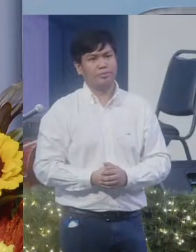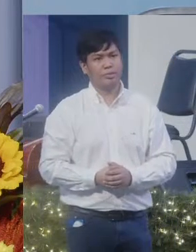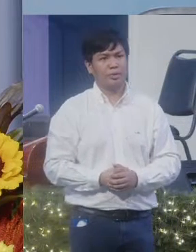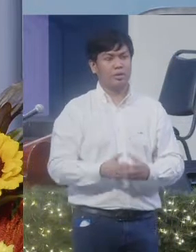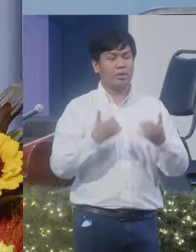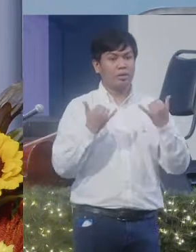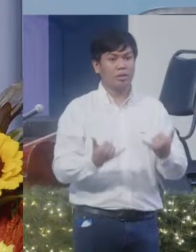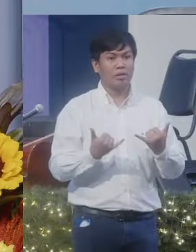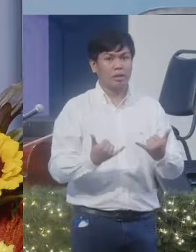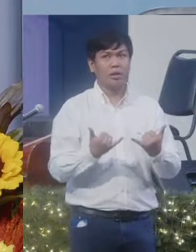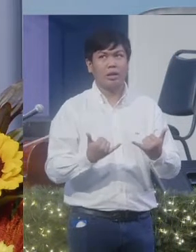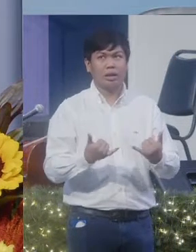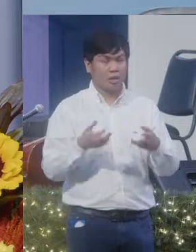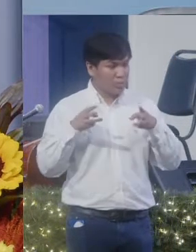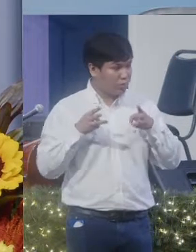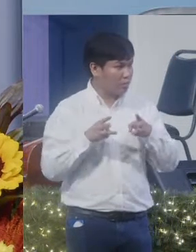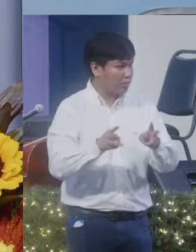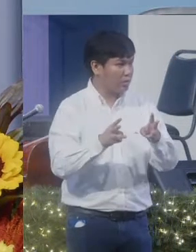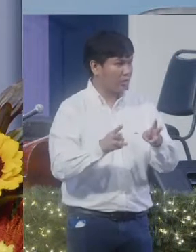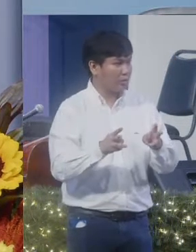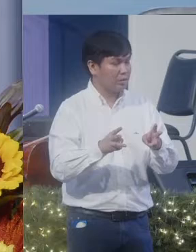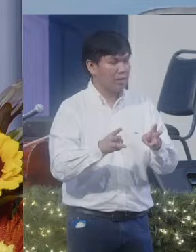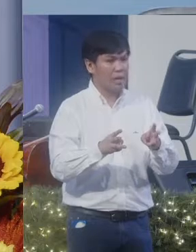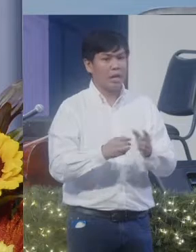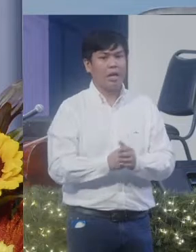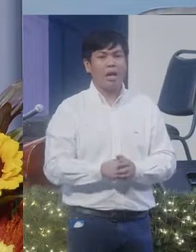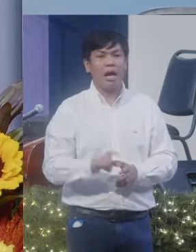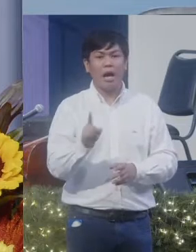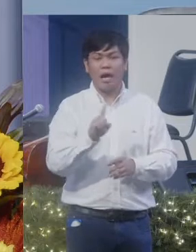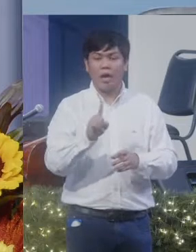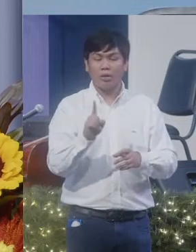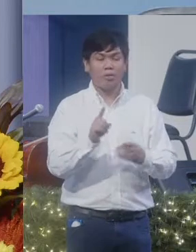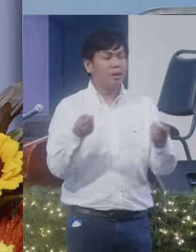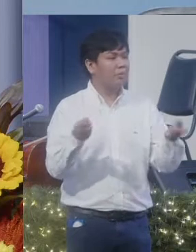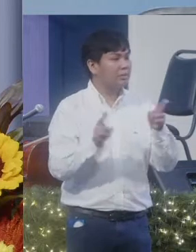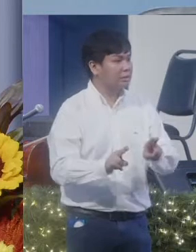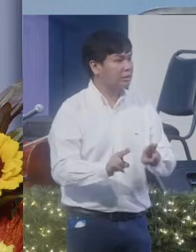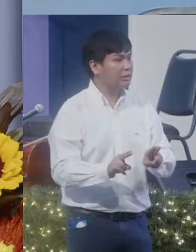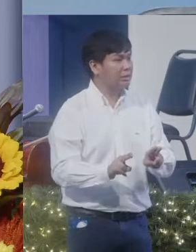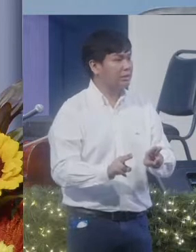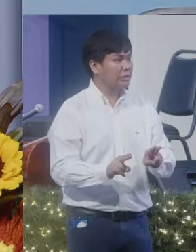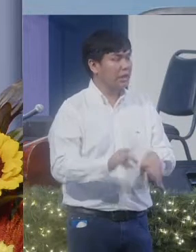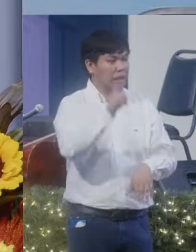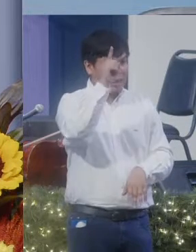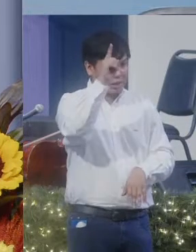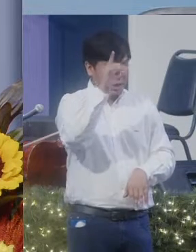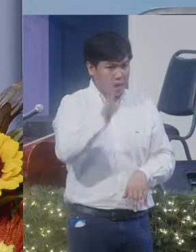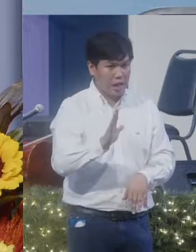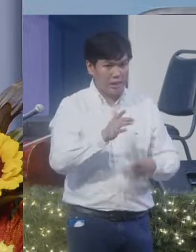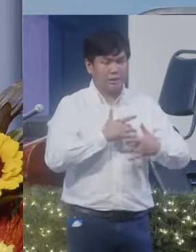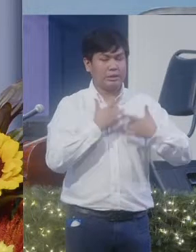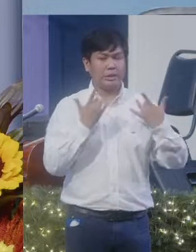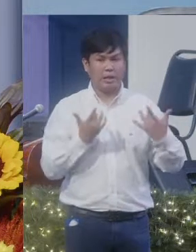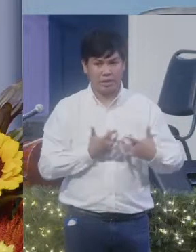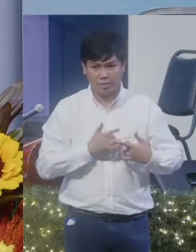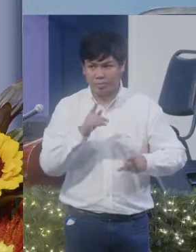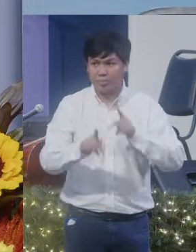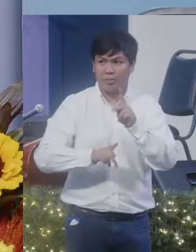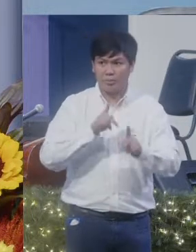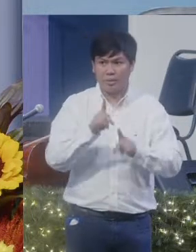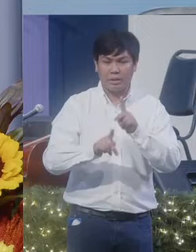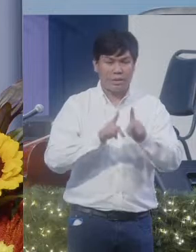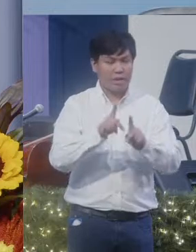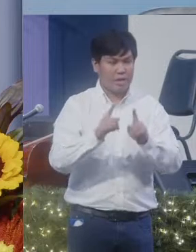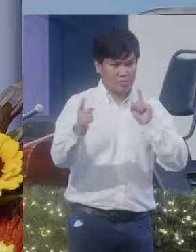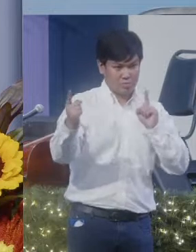Christ." Sa ganitong paraan, mga kapatid, naihanda na ni Jesus ang mga puso ng mga tao upang